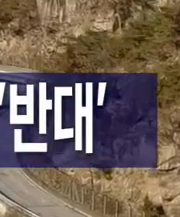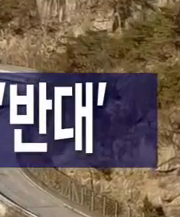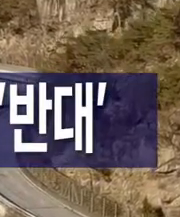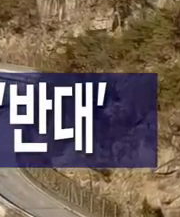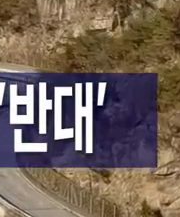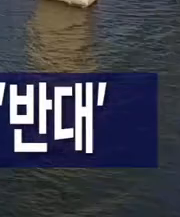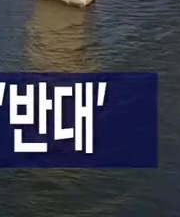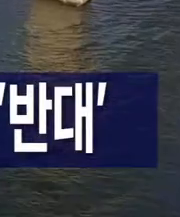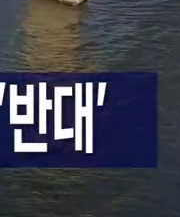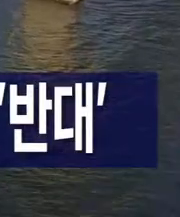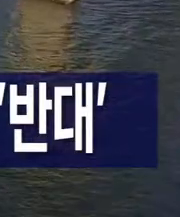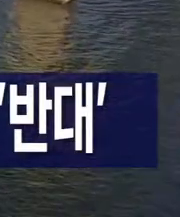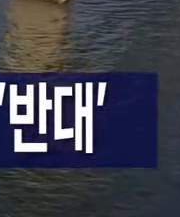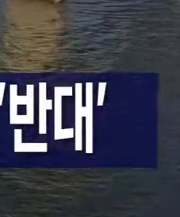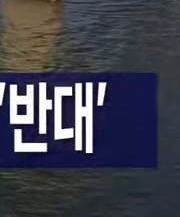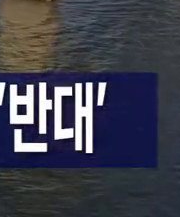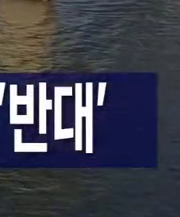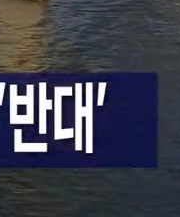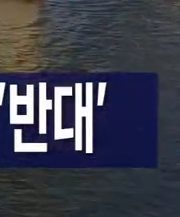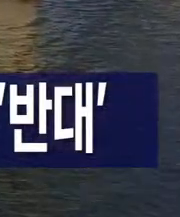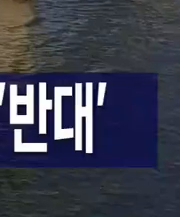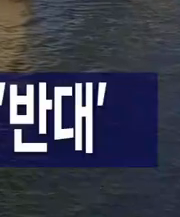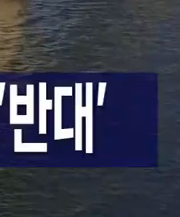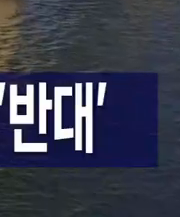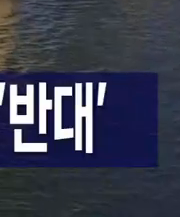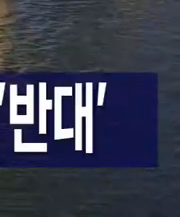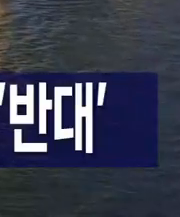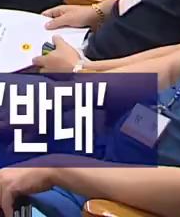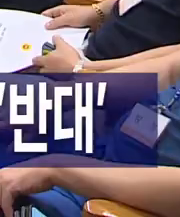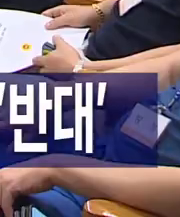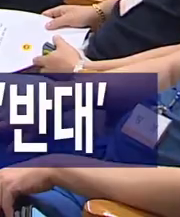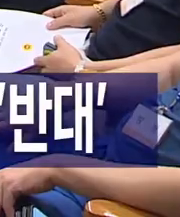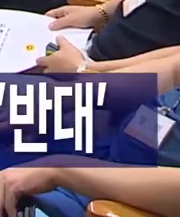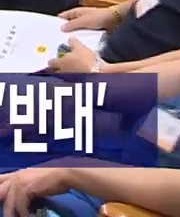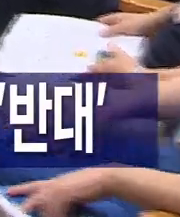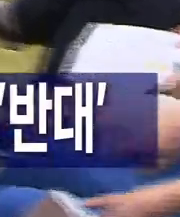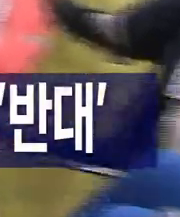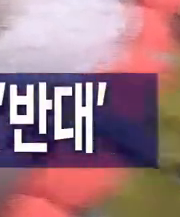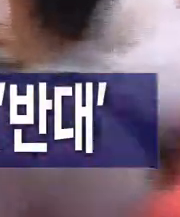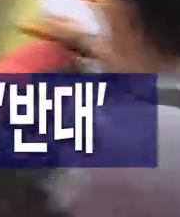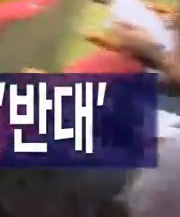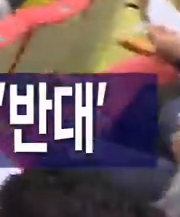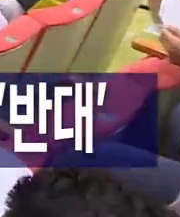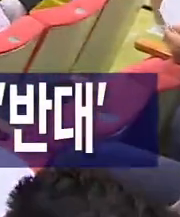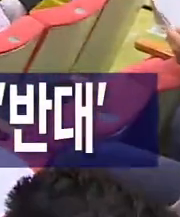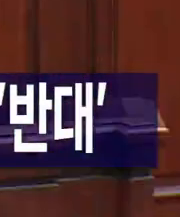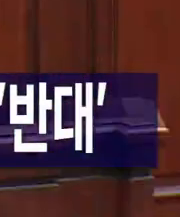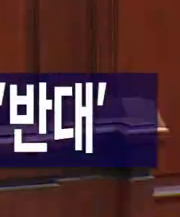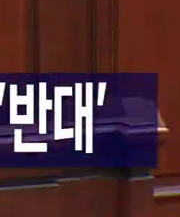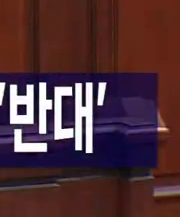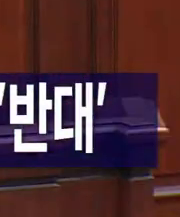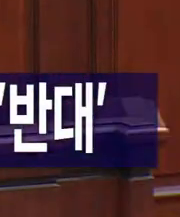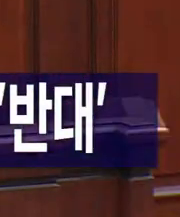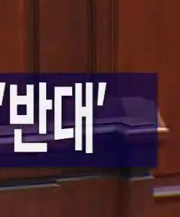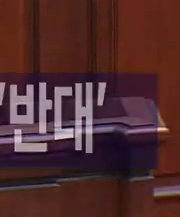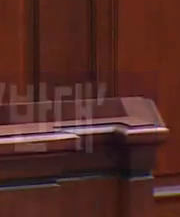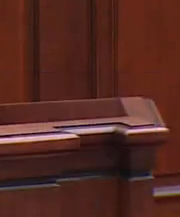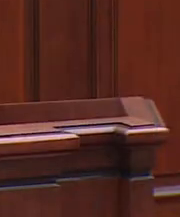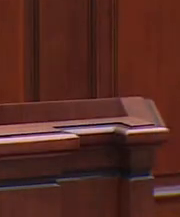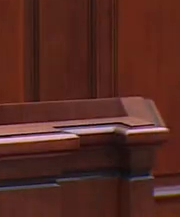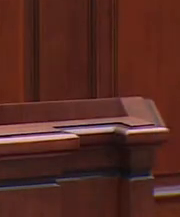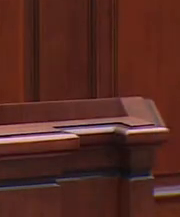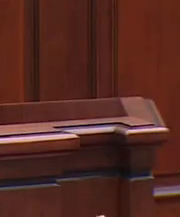김영환 충북지사가 관광자원으로 개발한다던 제천 청풍교 개발계획에 같은 당 도의원이 위험하다며 재검토를